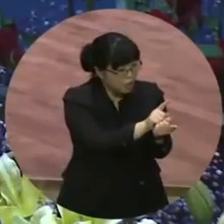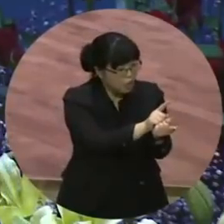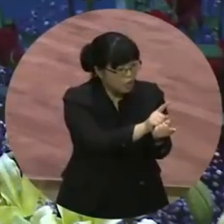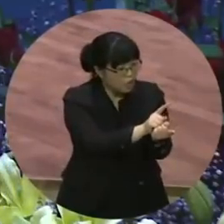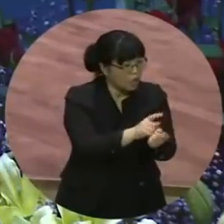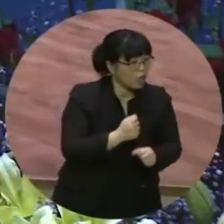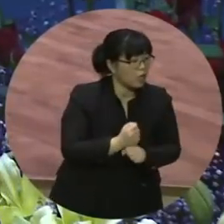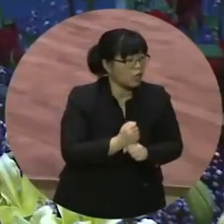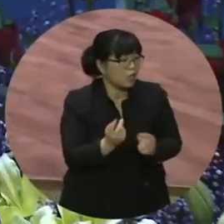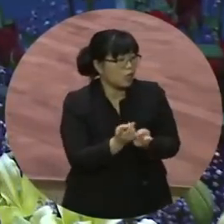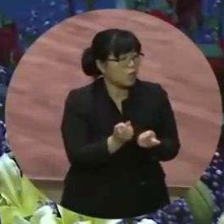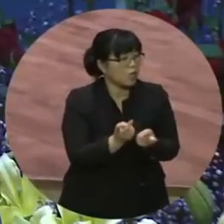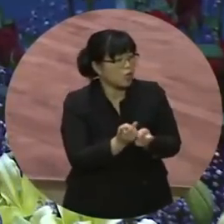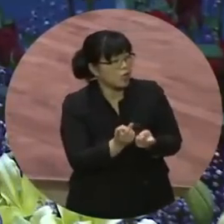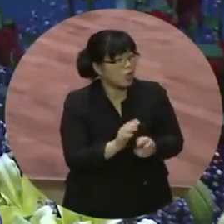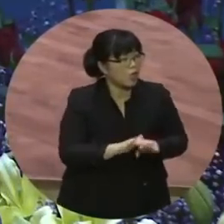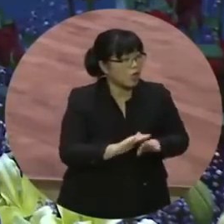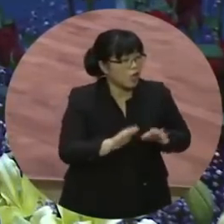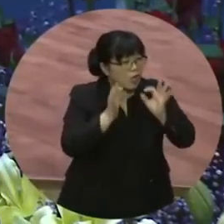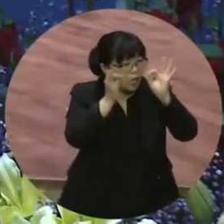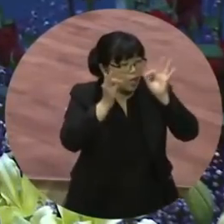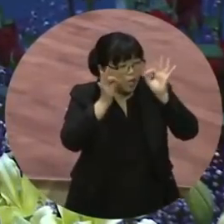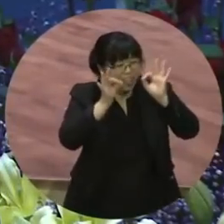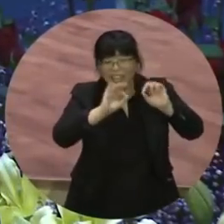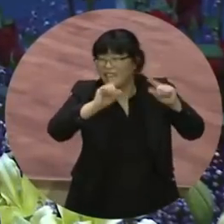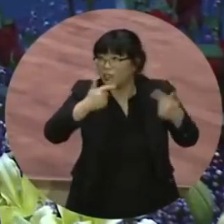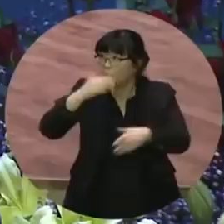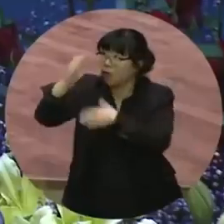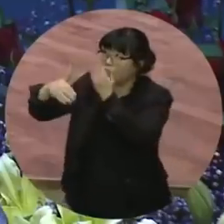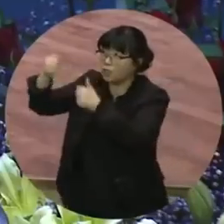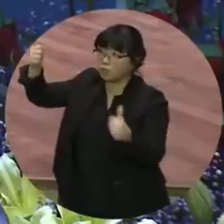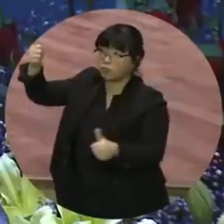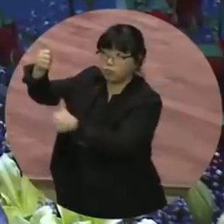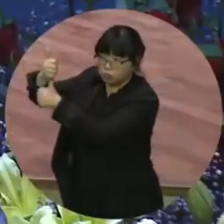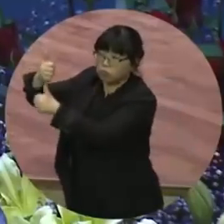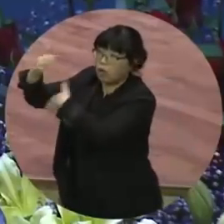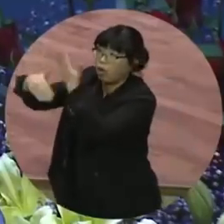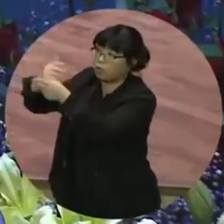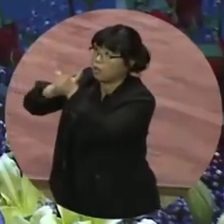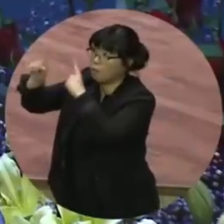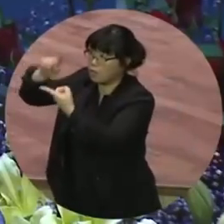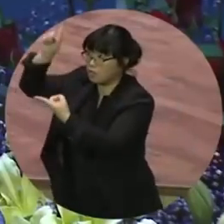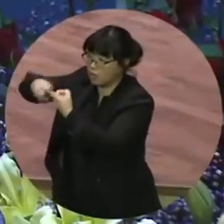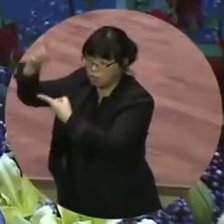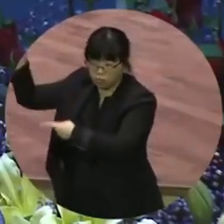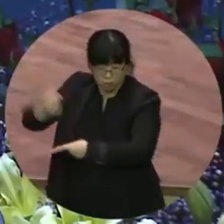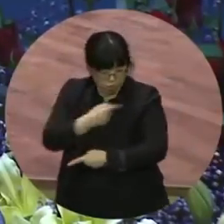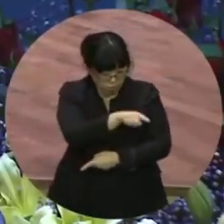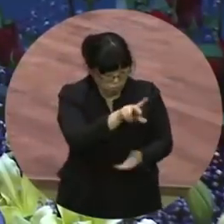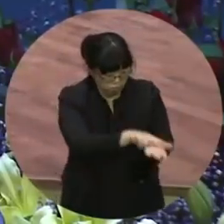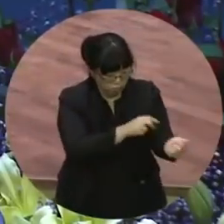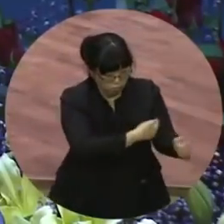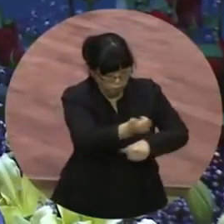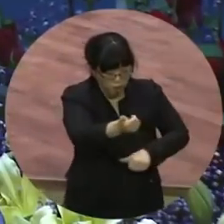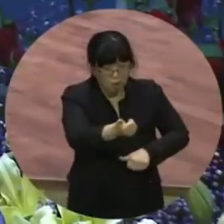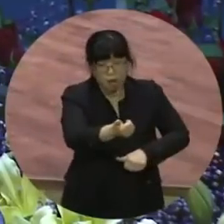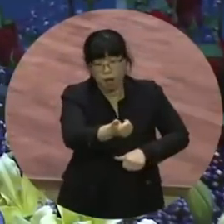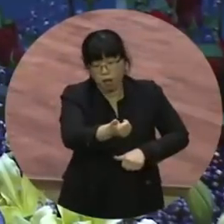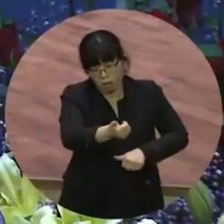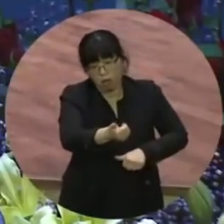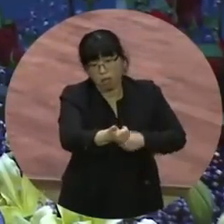자기 마음대로 살아요. 말씀에 의지하여 강단 말씀을 기억해서 없어요.